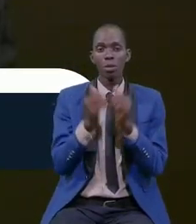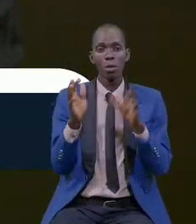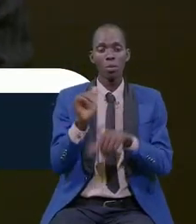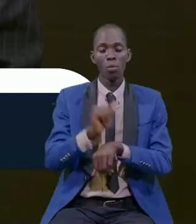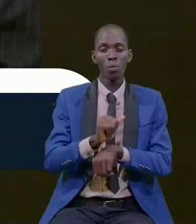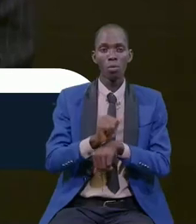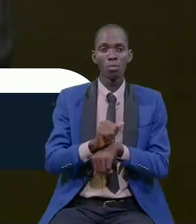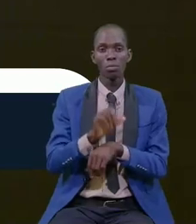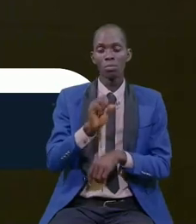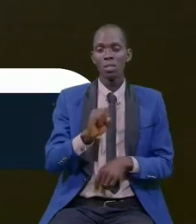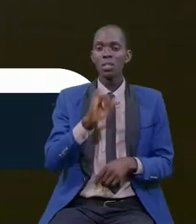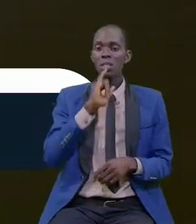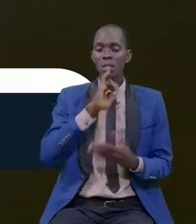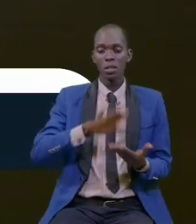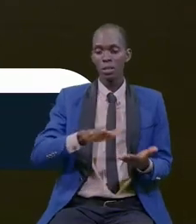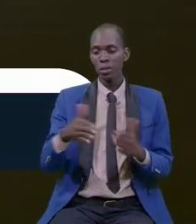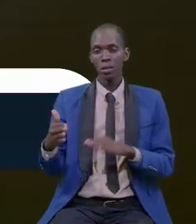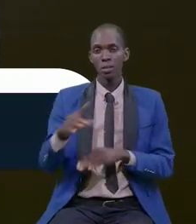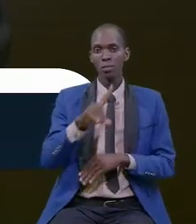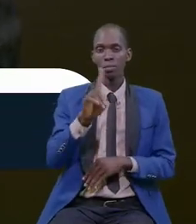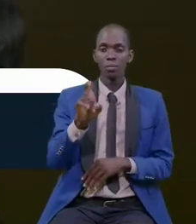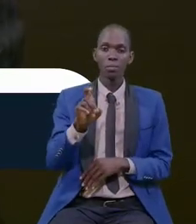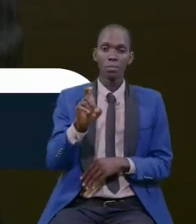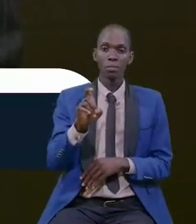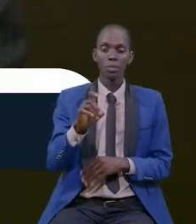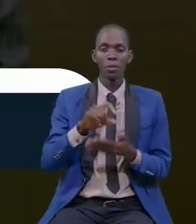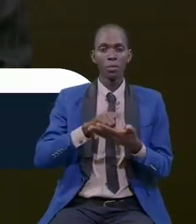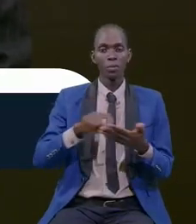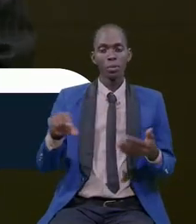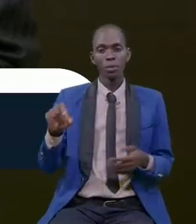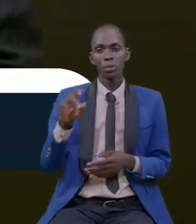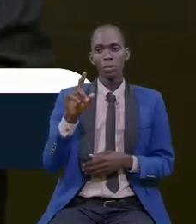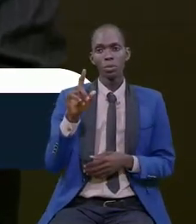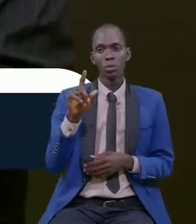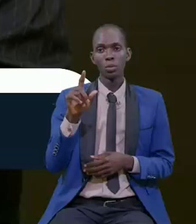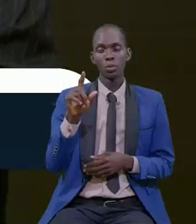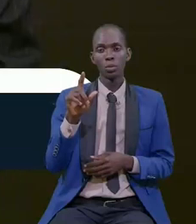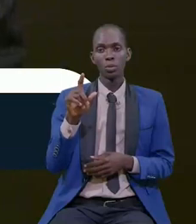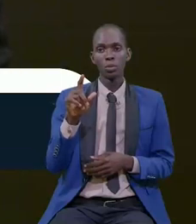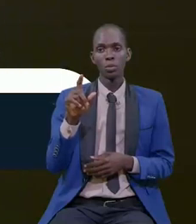œuvre est inutile verset 20